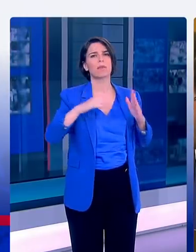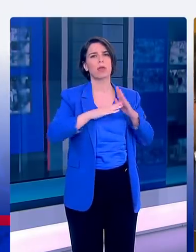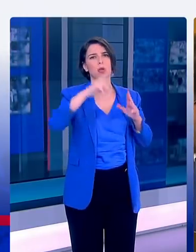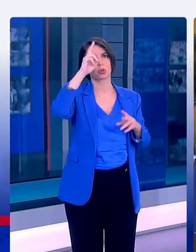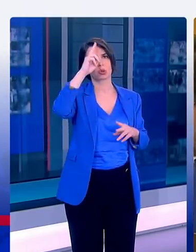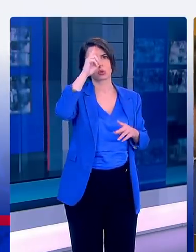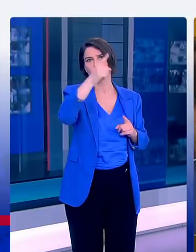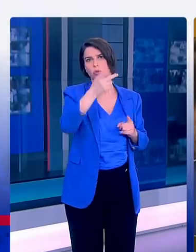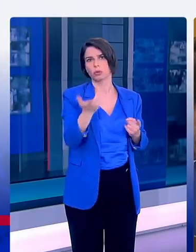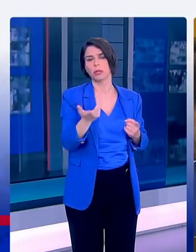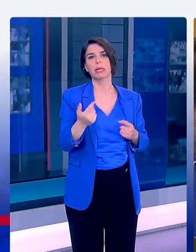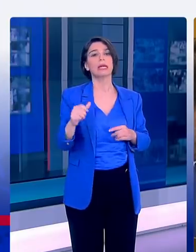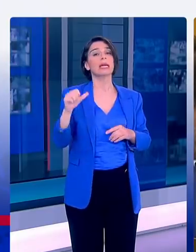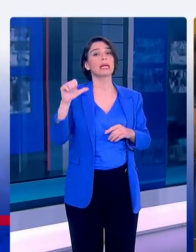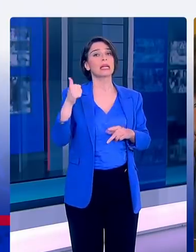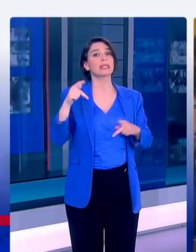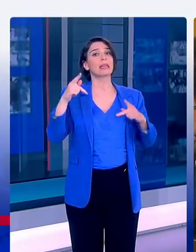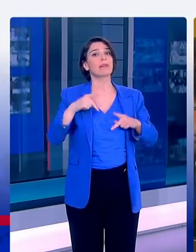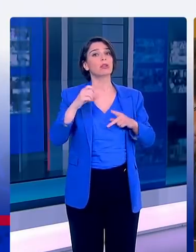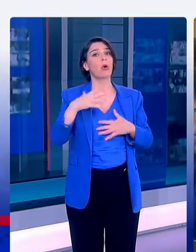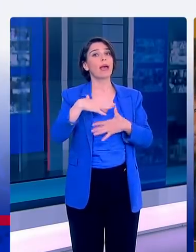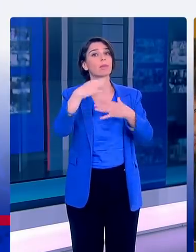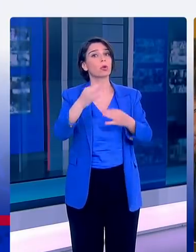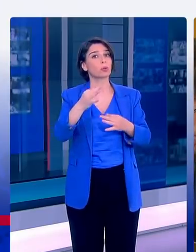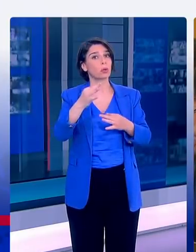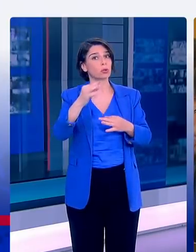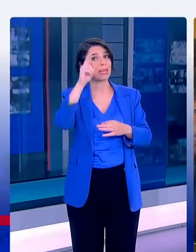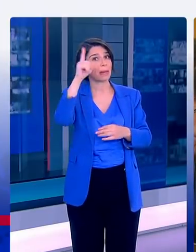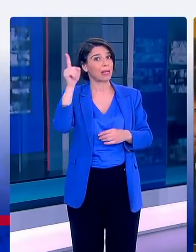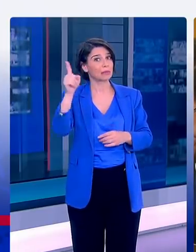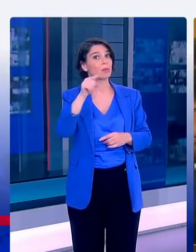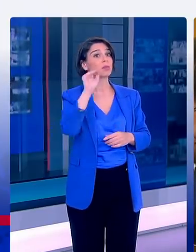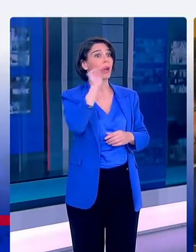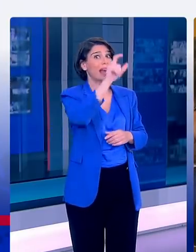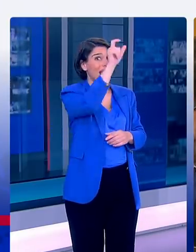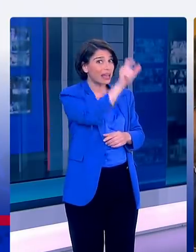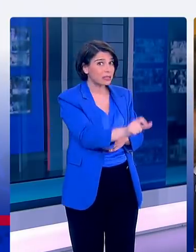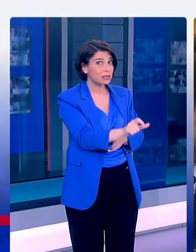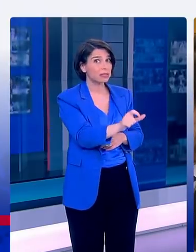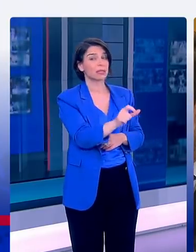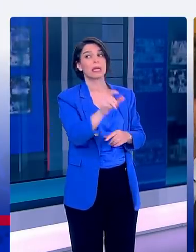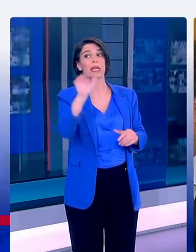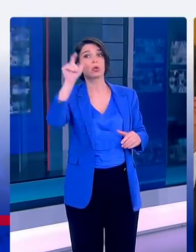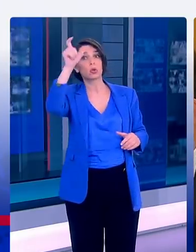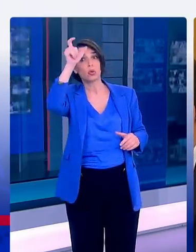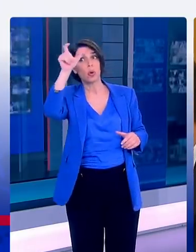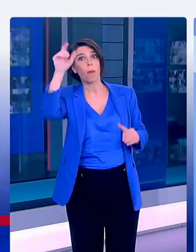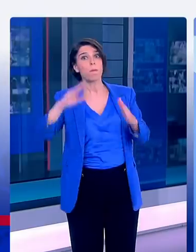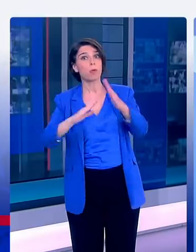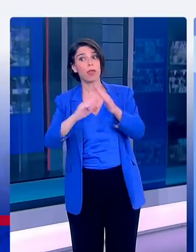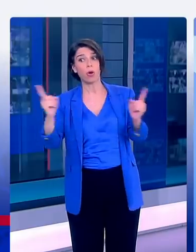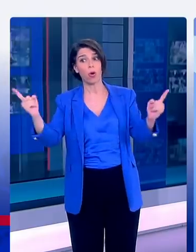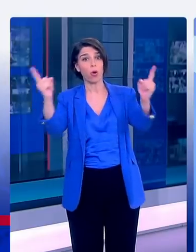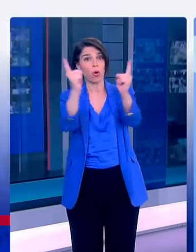αναπληρώτριας κυβερνητικής εκπροσώπου της καγκελαρίας, η οποία κάλεσε εσάς και τον Τούρκο Πρόεδρο να τα βρείτε. Σας απάντησα,